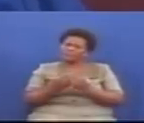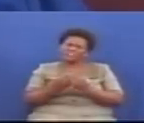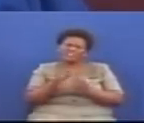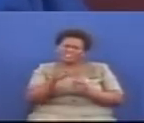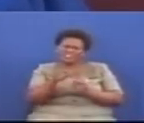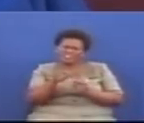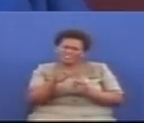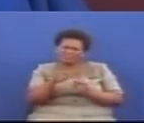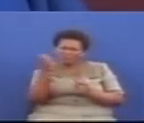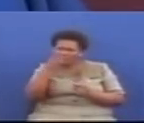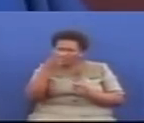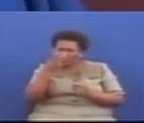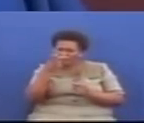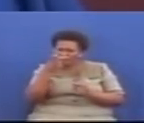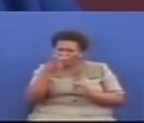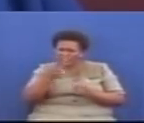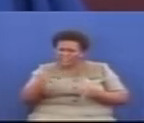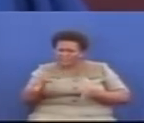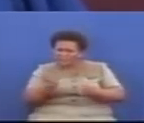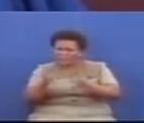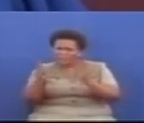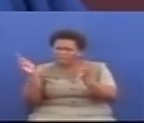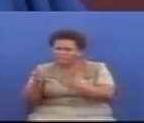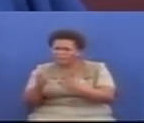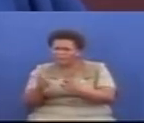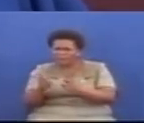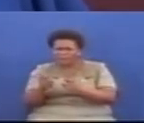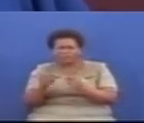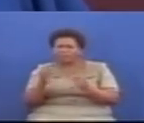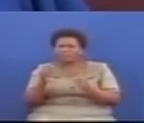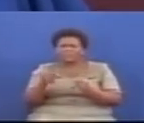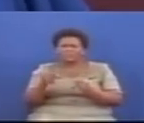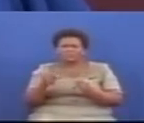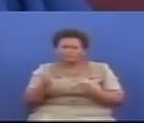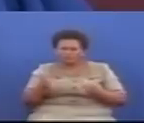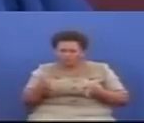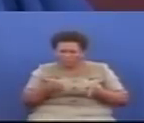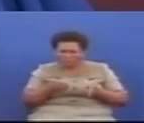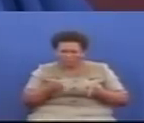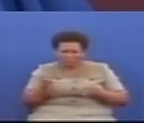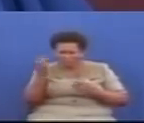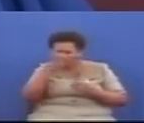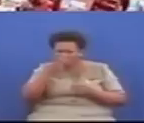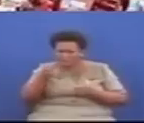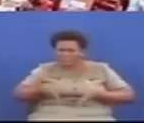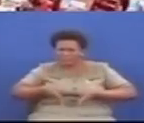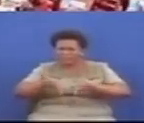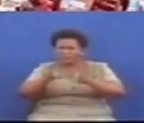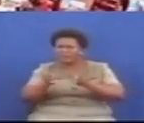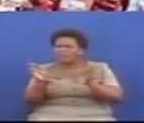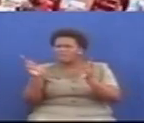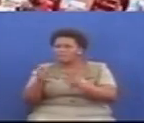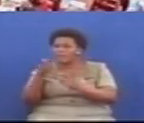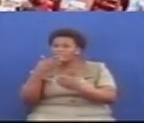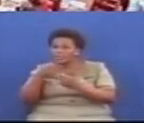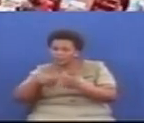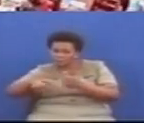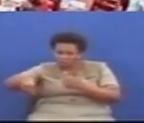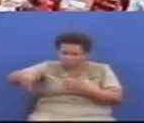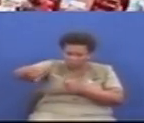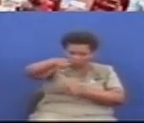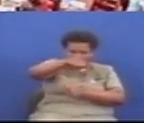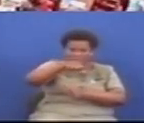ingekuwa na impact kubwa zaidi kitaifa, kifedha na kiutalii. Mambo ya ndani ya nchi, swali la Mheshimiwa Vedastus